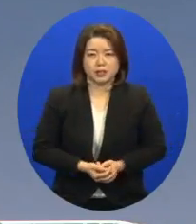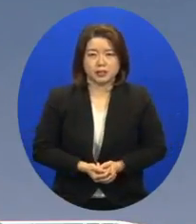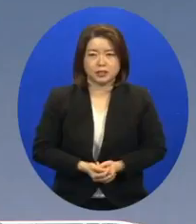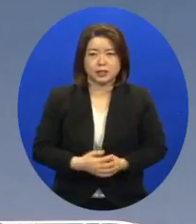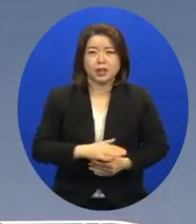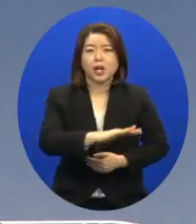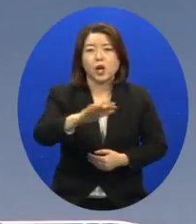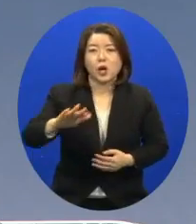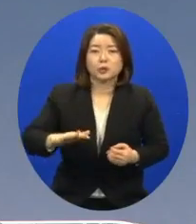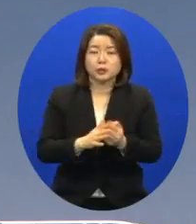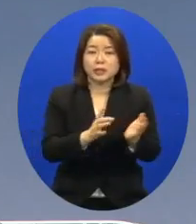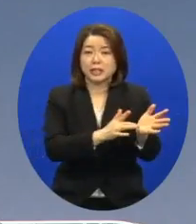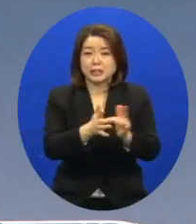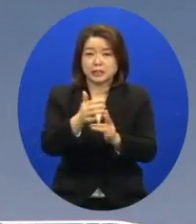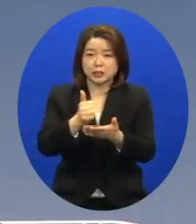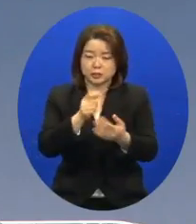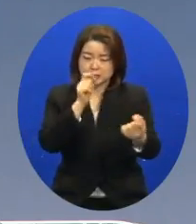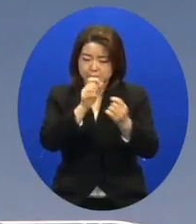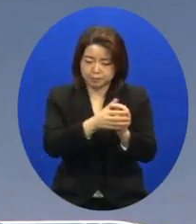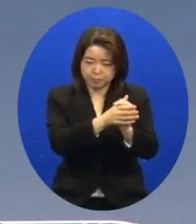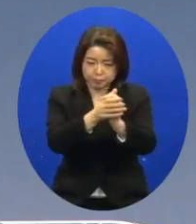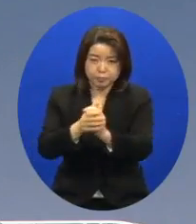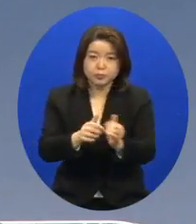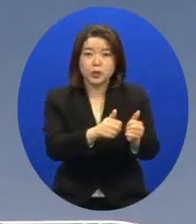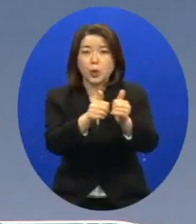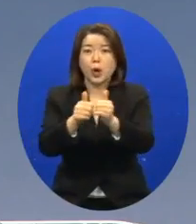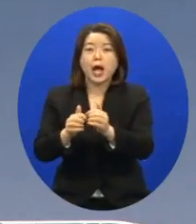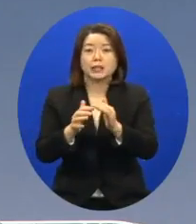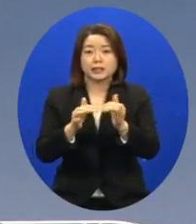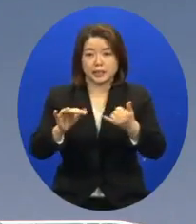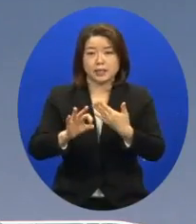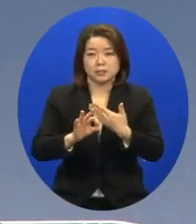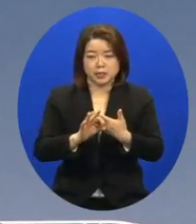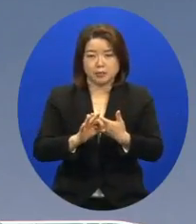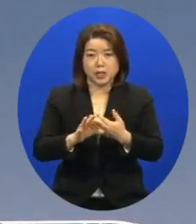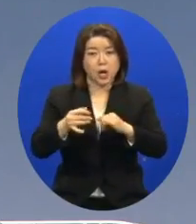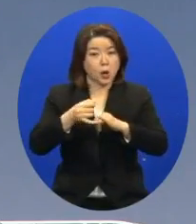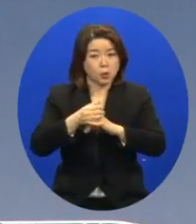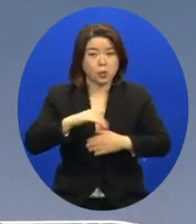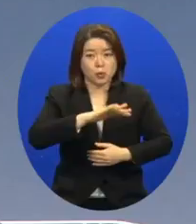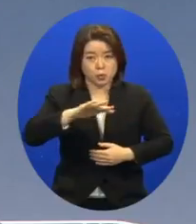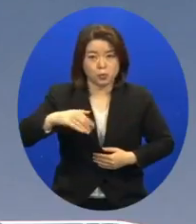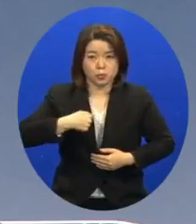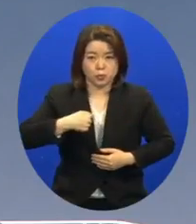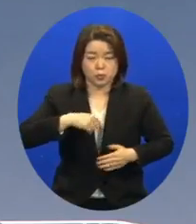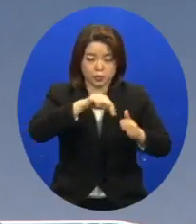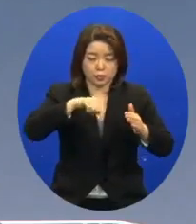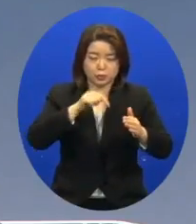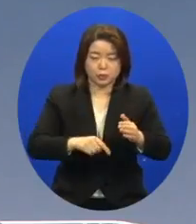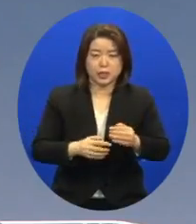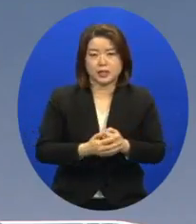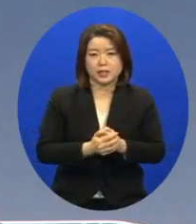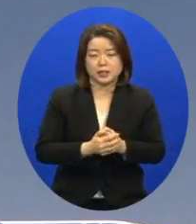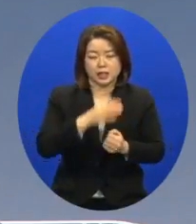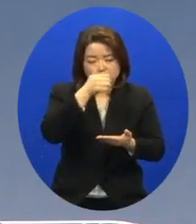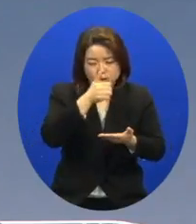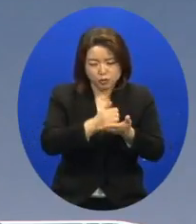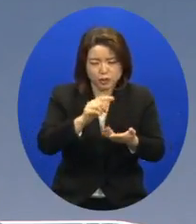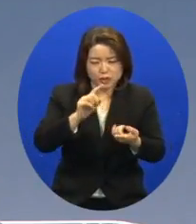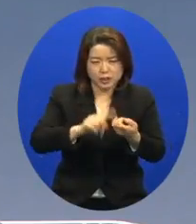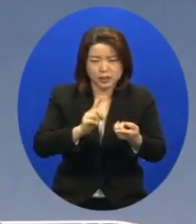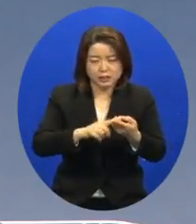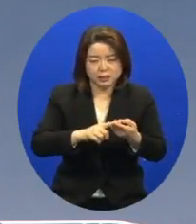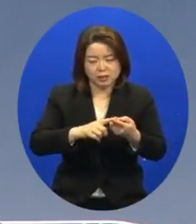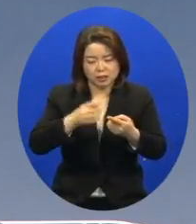우리가 예수님과 10미리 동행 하는 사람이라면 반드시 우리 안에 죄에 대한 애통 함이 있게 되어